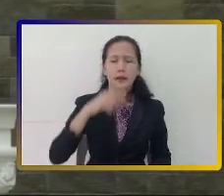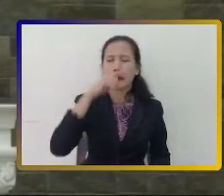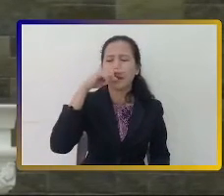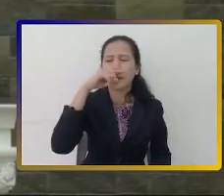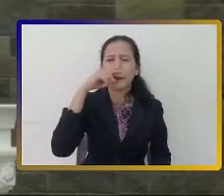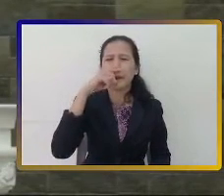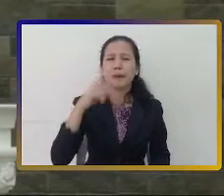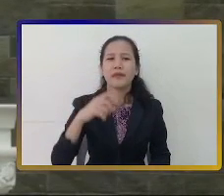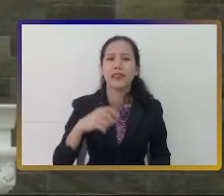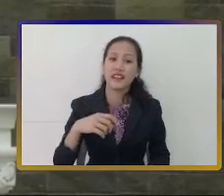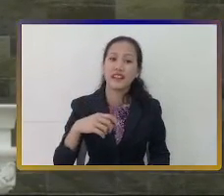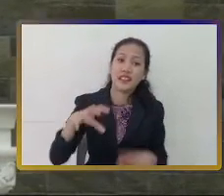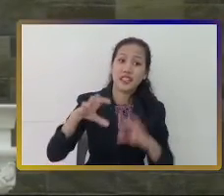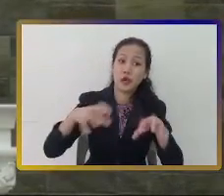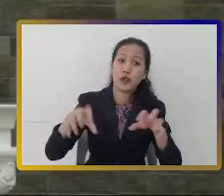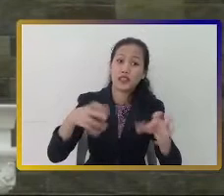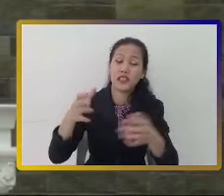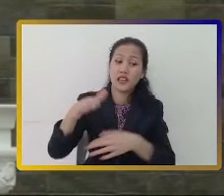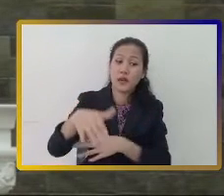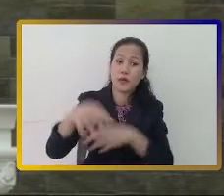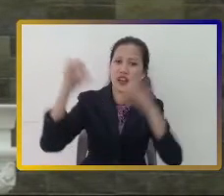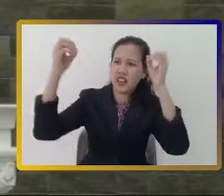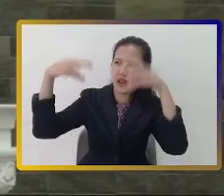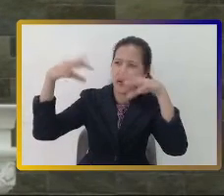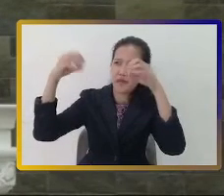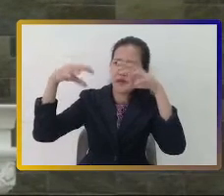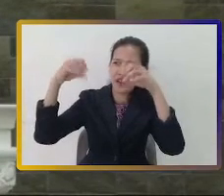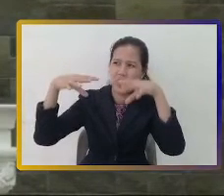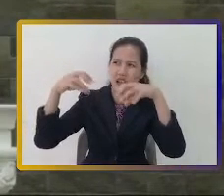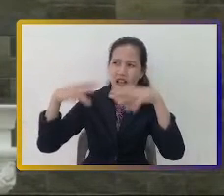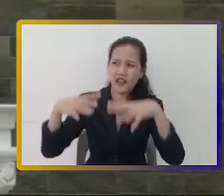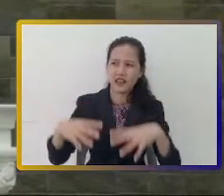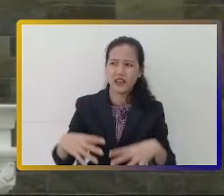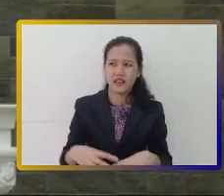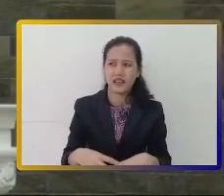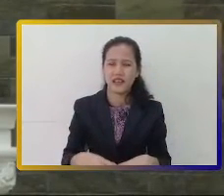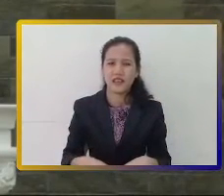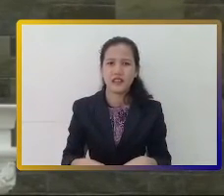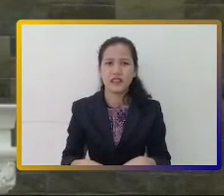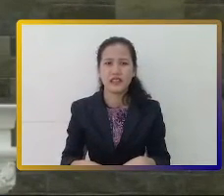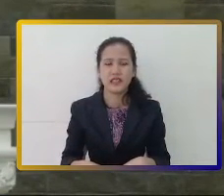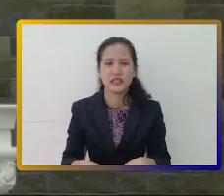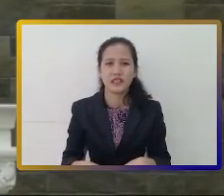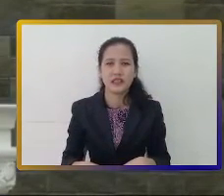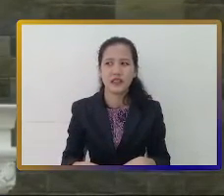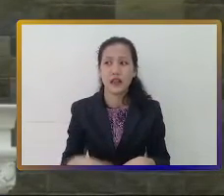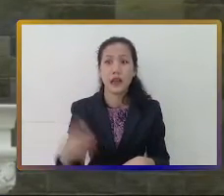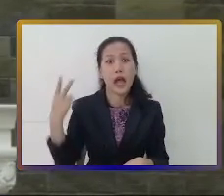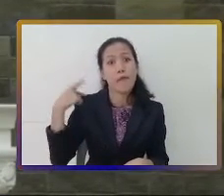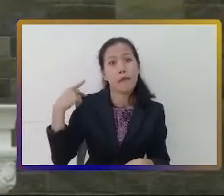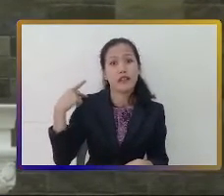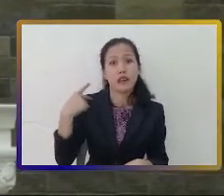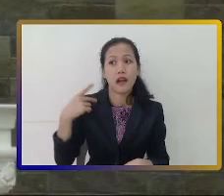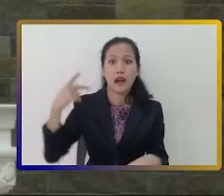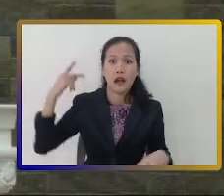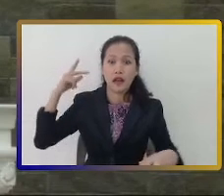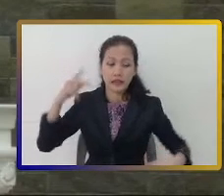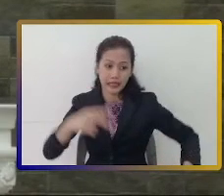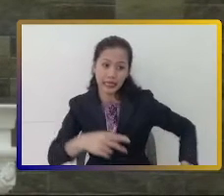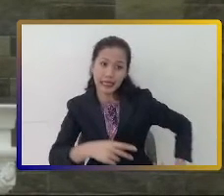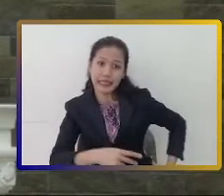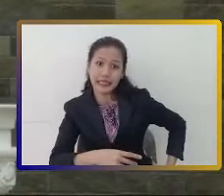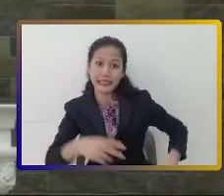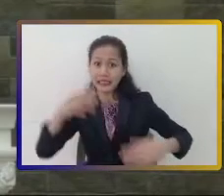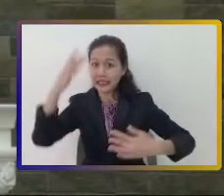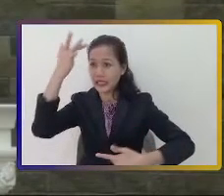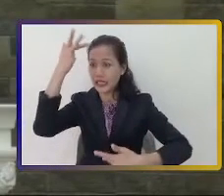maghapon, naulanan po ako. And then sumabay pa po yung aking sciatica, yung aking sakit po rito. Sa maling sabi,